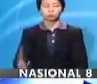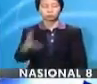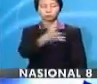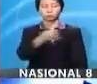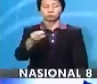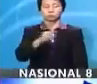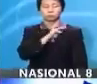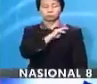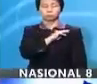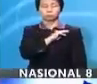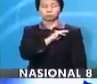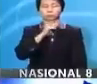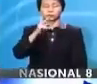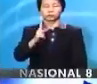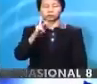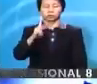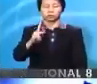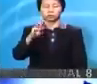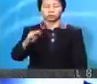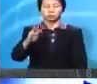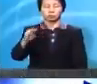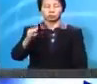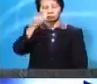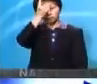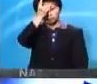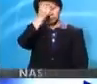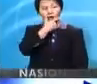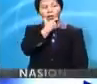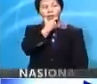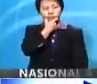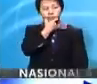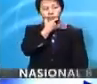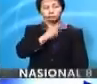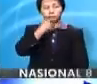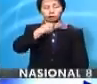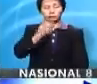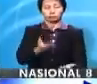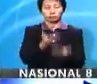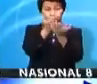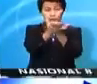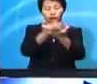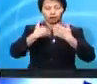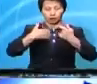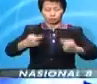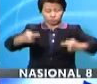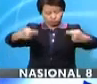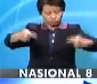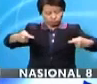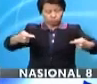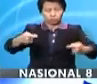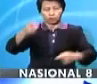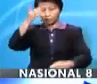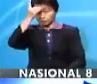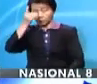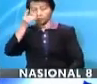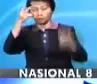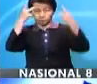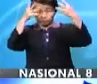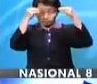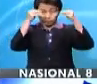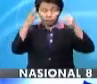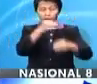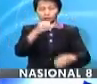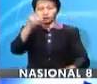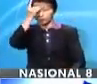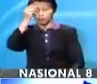Sementara itu, Menteri Komunikasi dan Multimedia Datuk Seri Ahmad Syabir Cik berkata cadangan mengadakan debat antara Perdana Menteri dan Tun Dr.